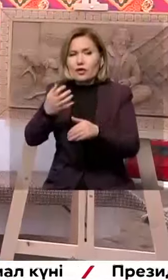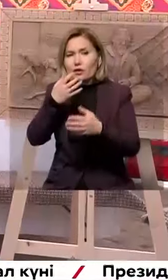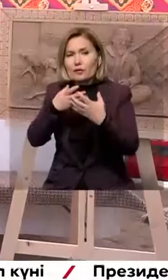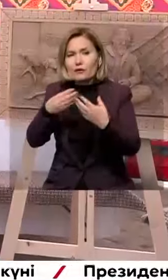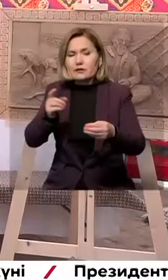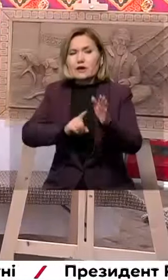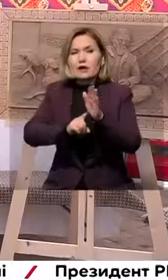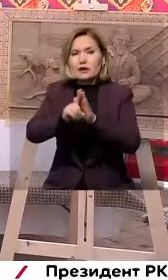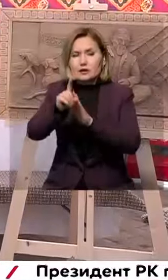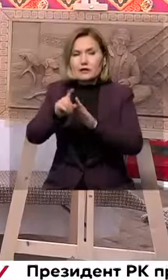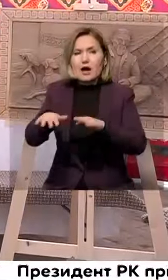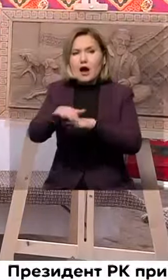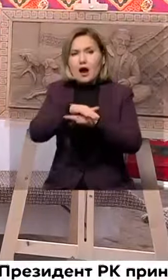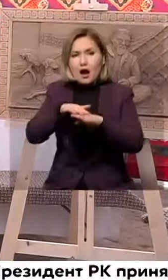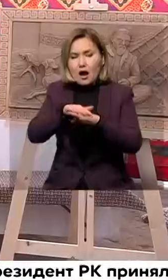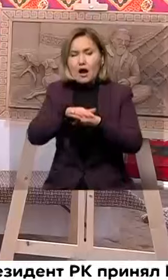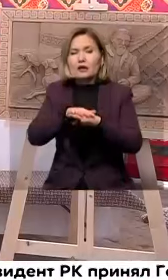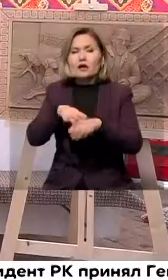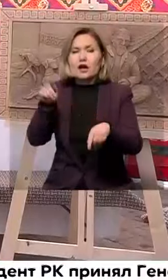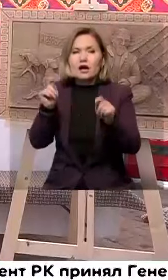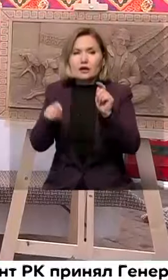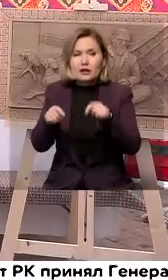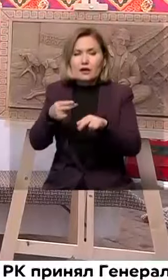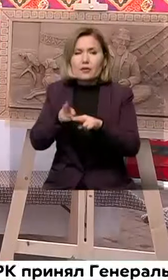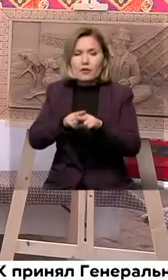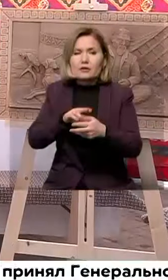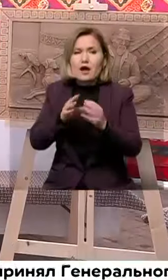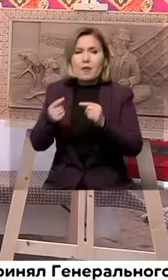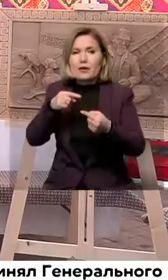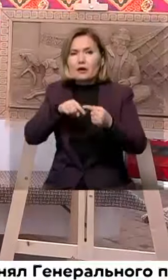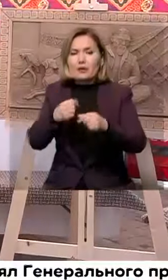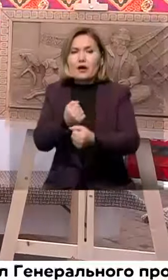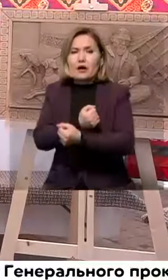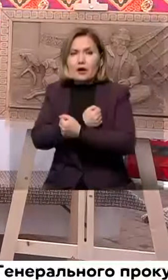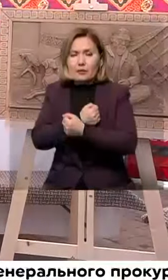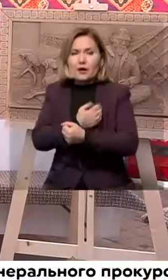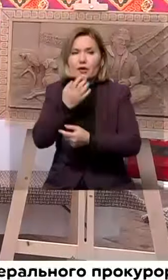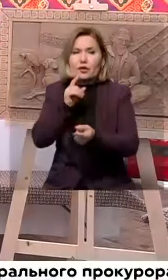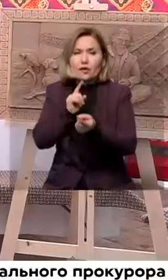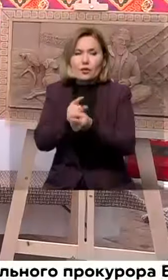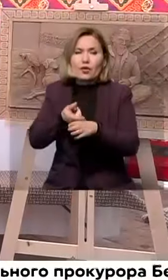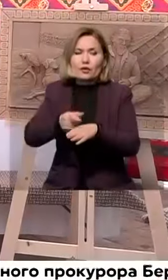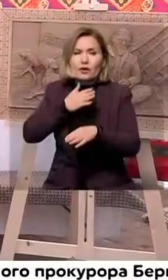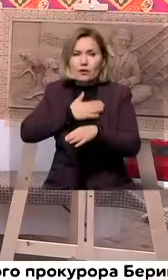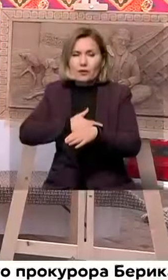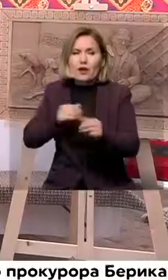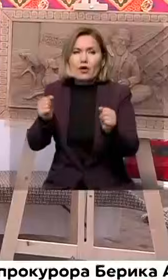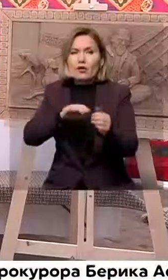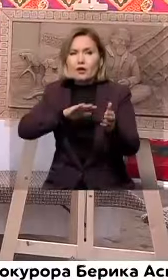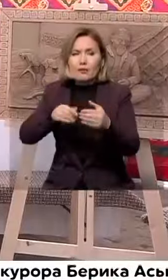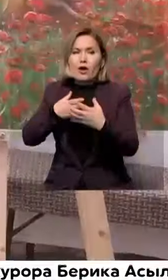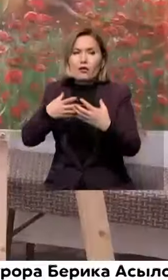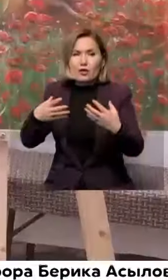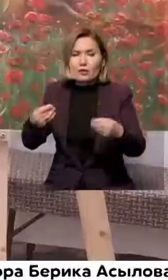ағайындар, ал ел аман бекен, ағайын аман бекен деп, бірмен бір қыстан аман шыққанына көрісіп,